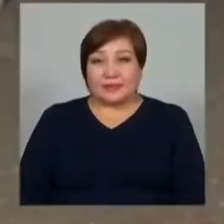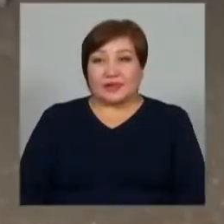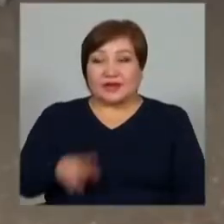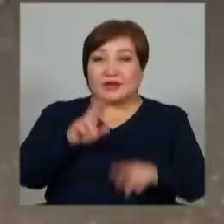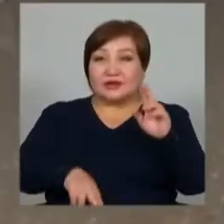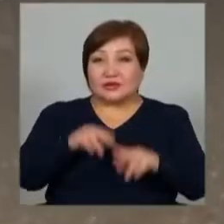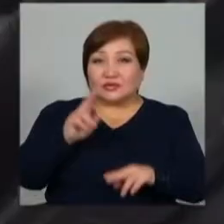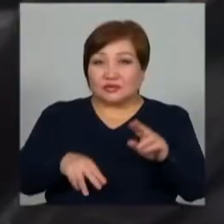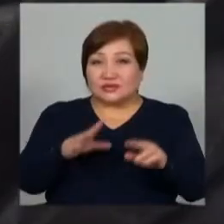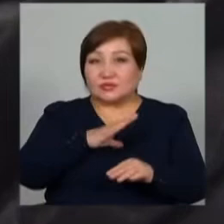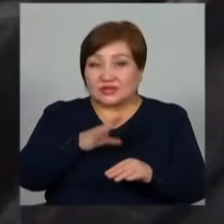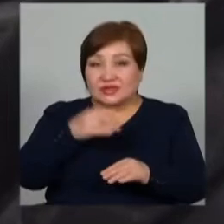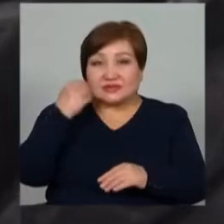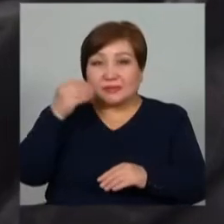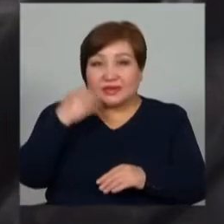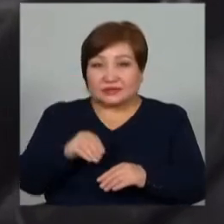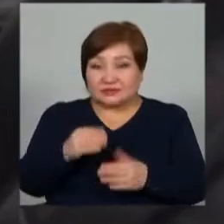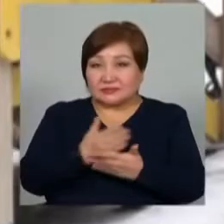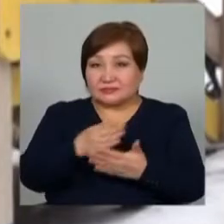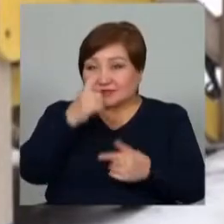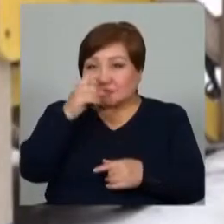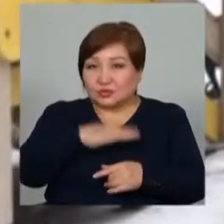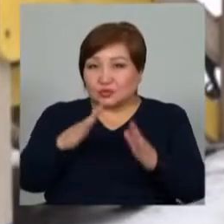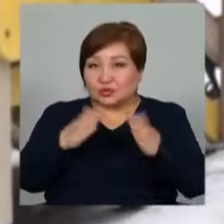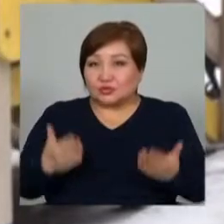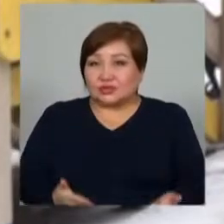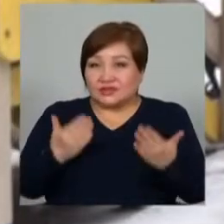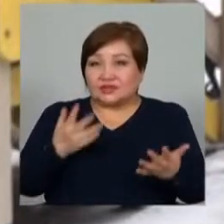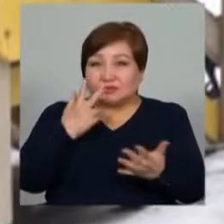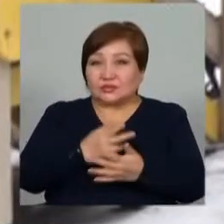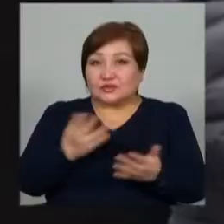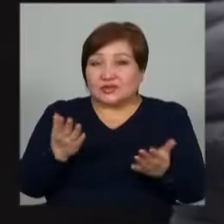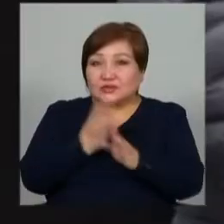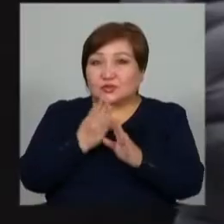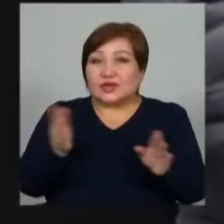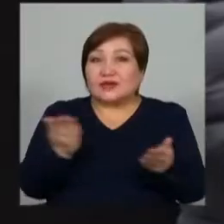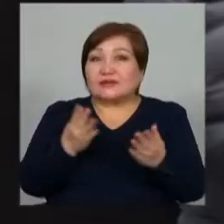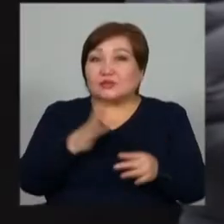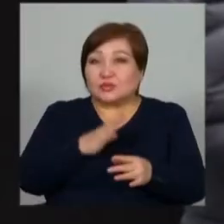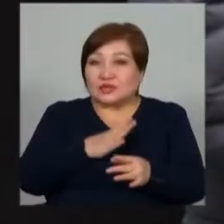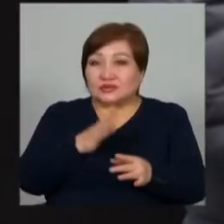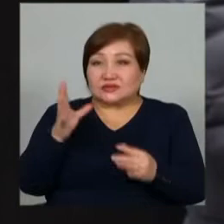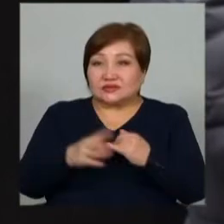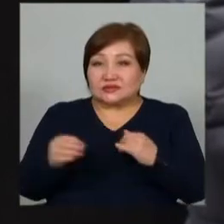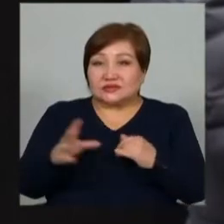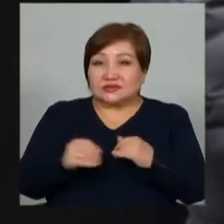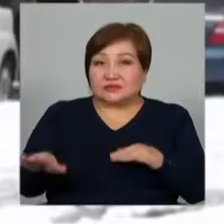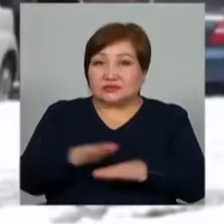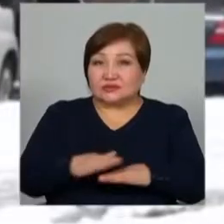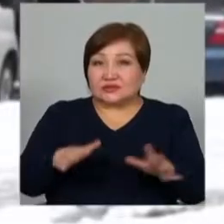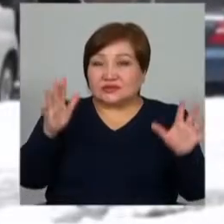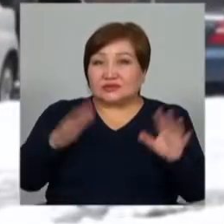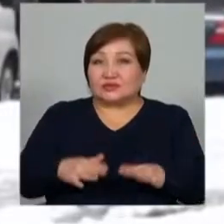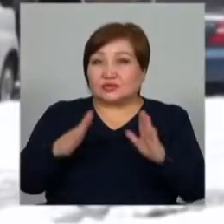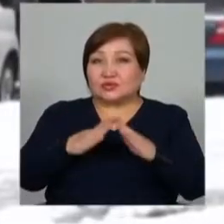Құрылысы жаңа салынса да сапасы сын көтермейтін тұрғын үйдің ендігі күйі қандай болмақ? Жертөлесін су басып, қабырғасы көгеріп кеткен тұрғын үй құлап